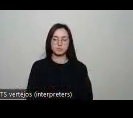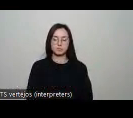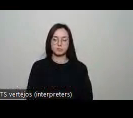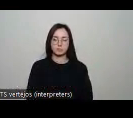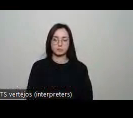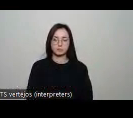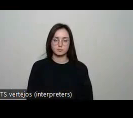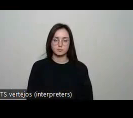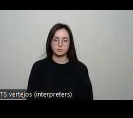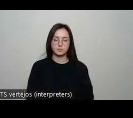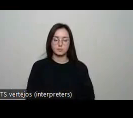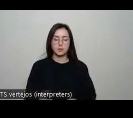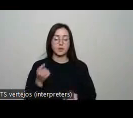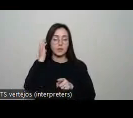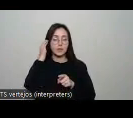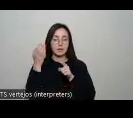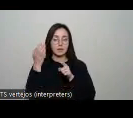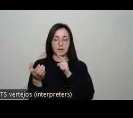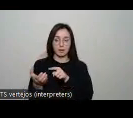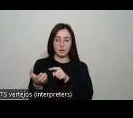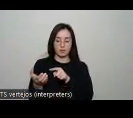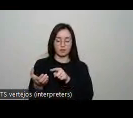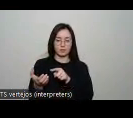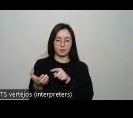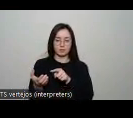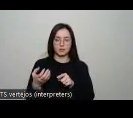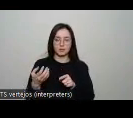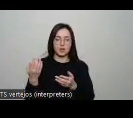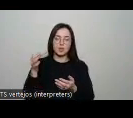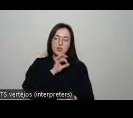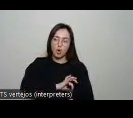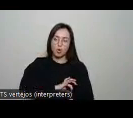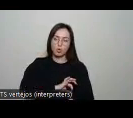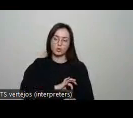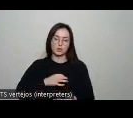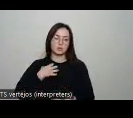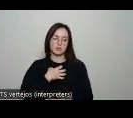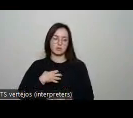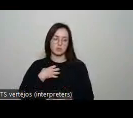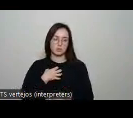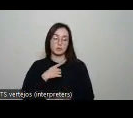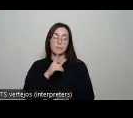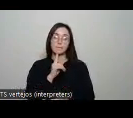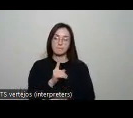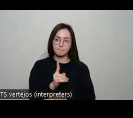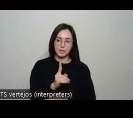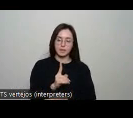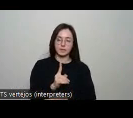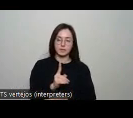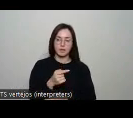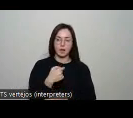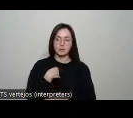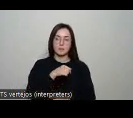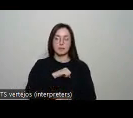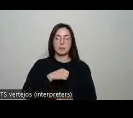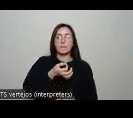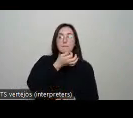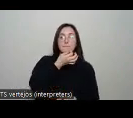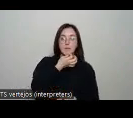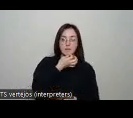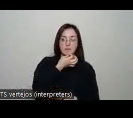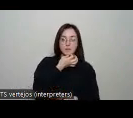atsisakymą ir telefonas iš tikrųjų yra labai naudingas. Bet tarp kitko, tu sakai, kad aš mėgstu negrynuosius